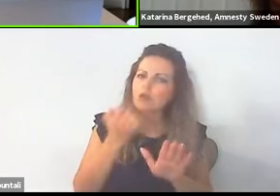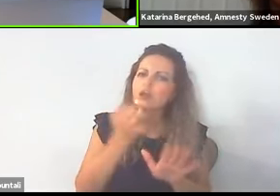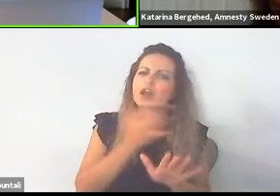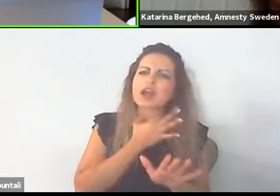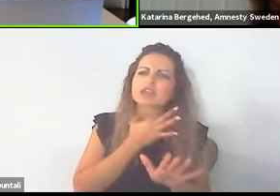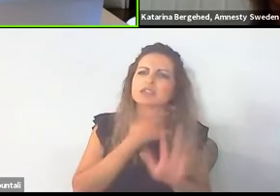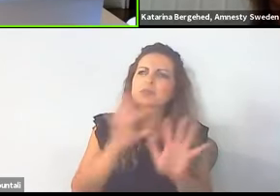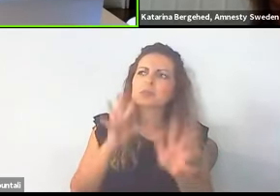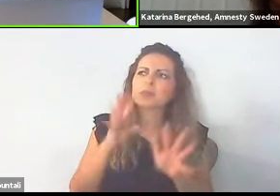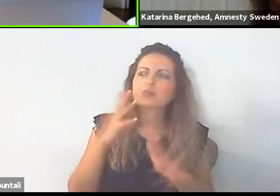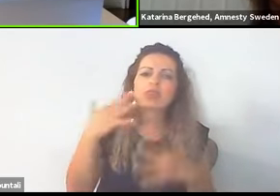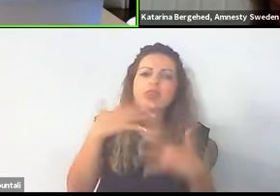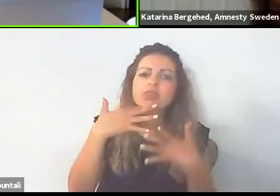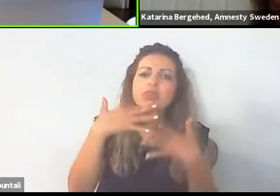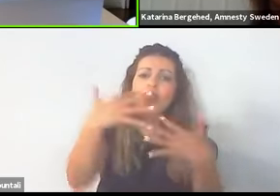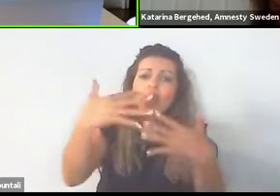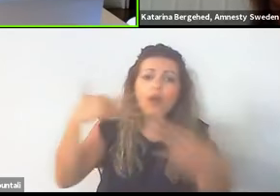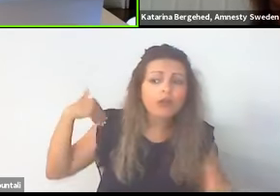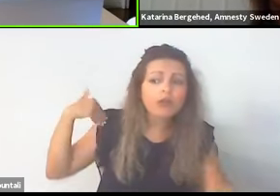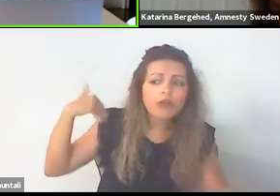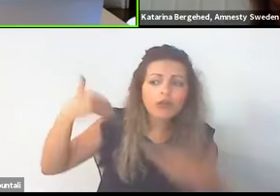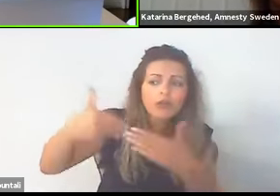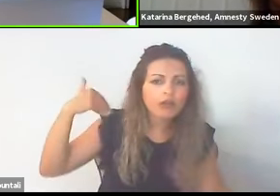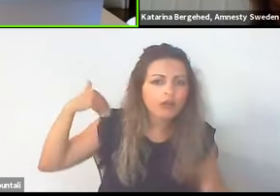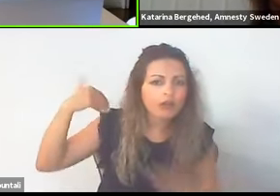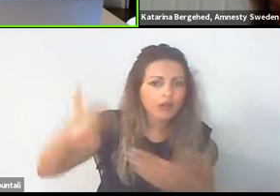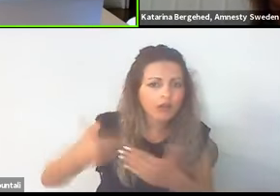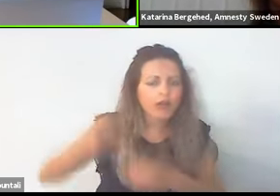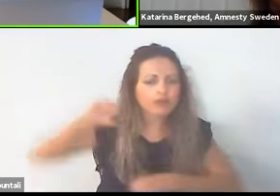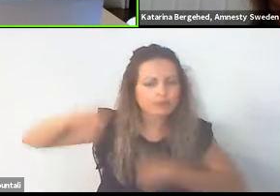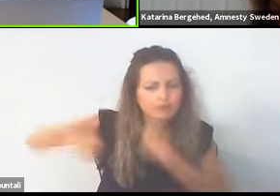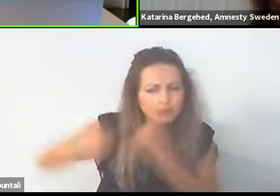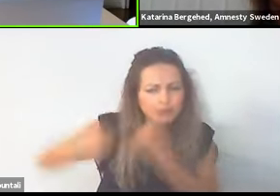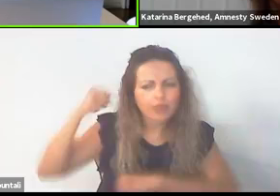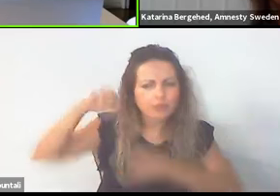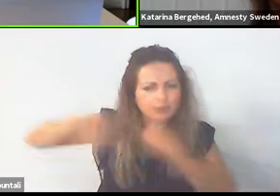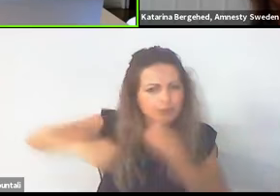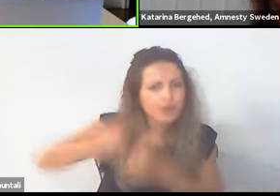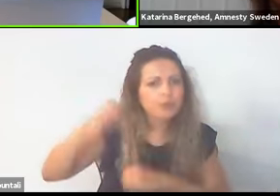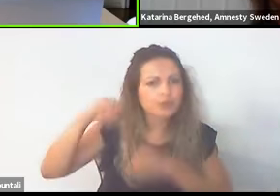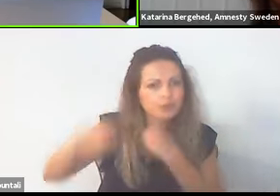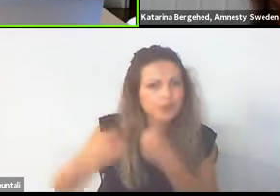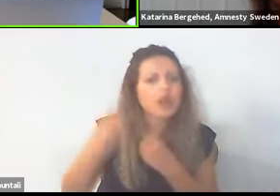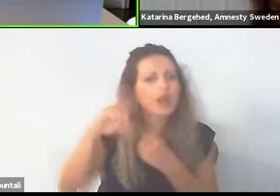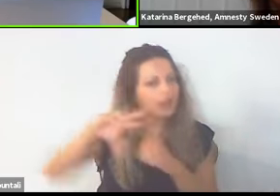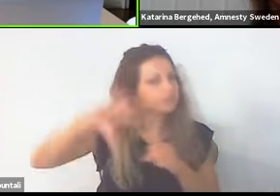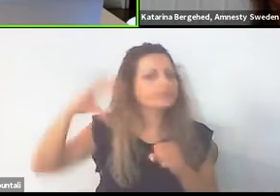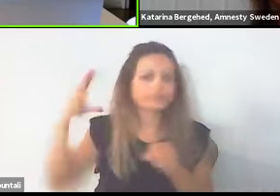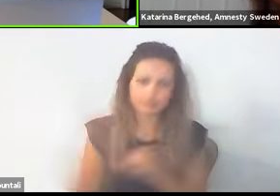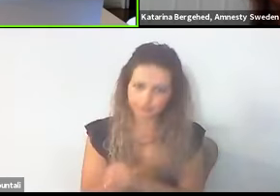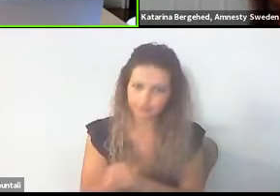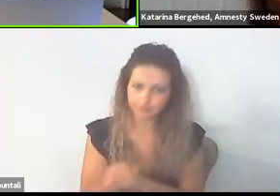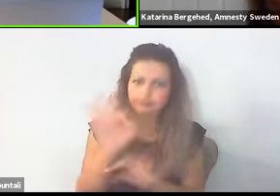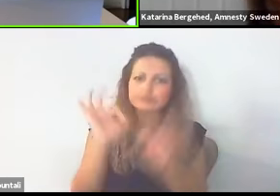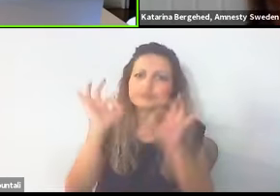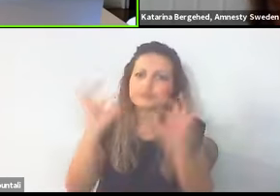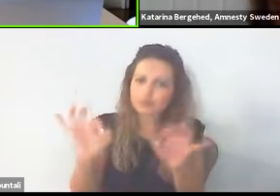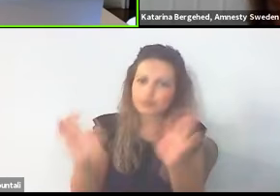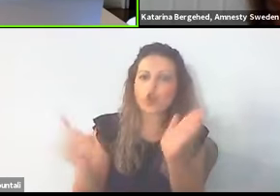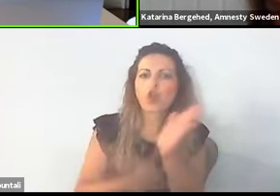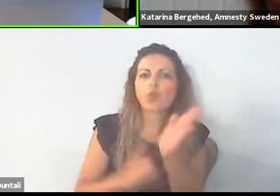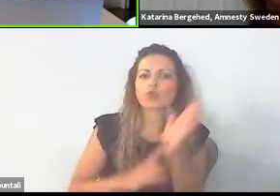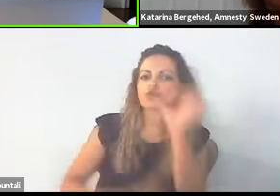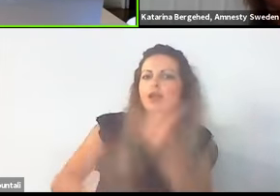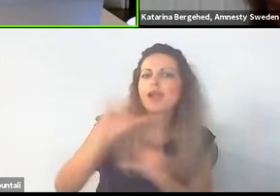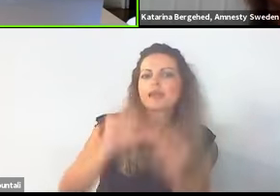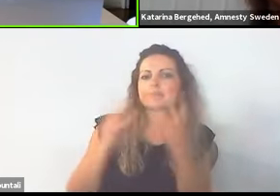μία δεκαετία για να μπορέσουμε να υλοποιήσουμε την συγκεκριμένη αναγκαία νομική μεταρρύθμιση. Και